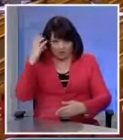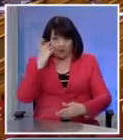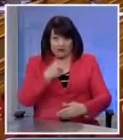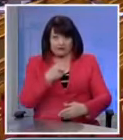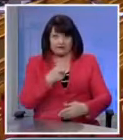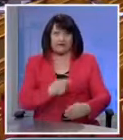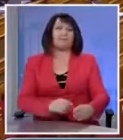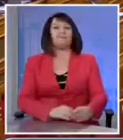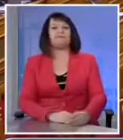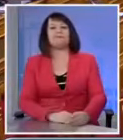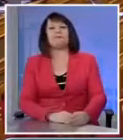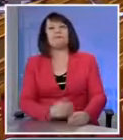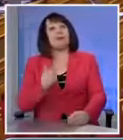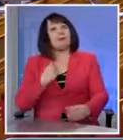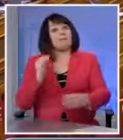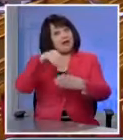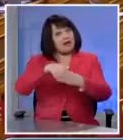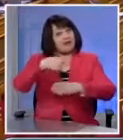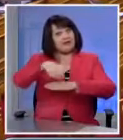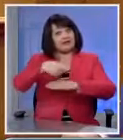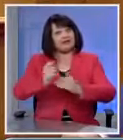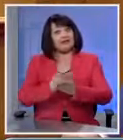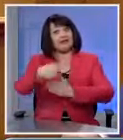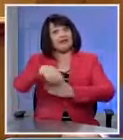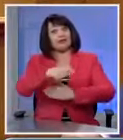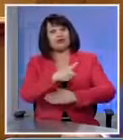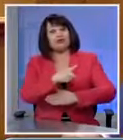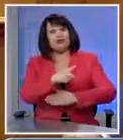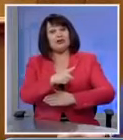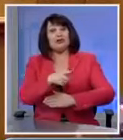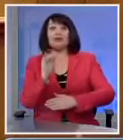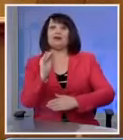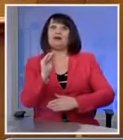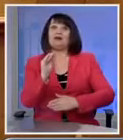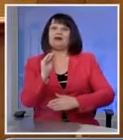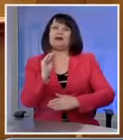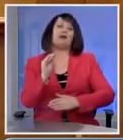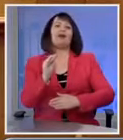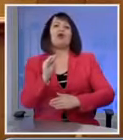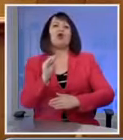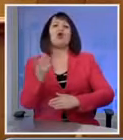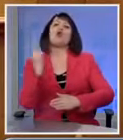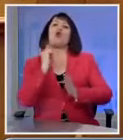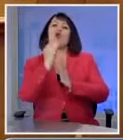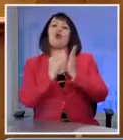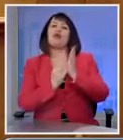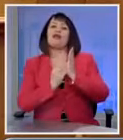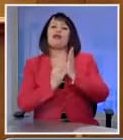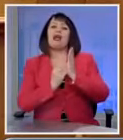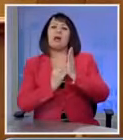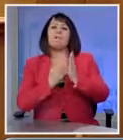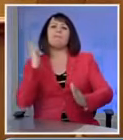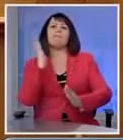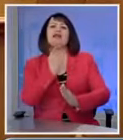Είναι μήπως παρέμβαση στη δικαιοσύνη η επίκληση του κώδικα ποινικής δικονομίας για υποθέσεις εξαιρετικής